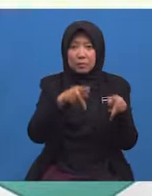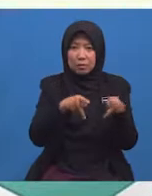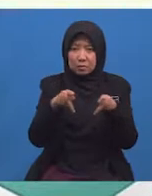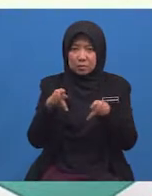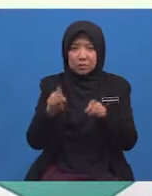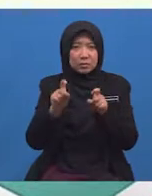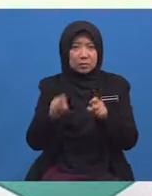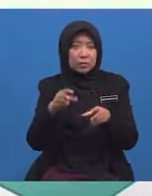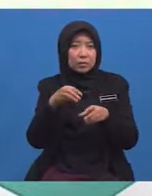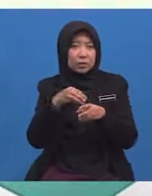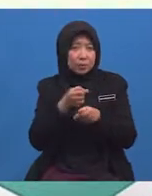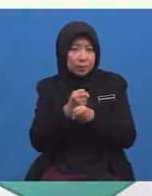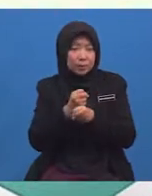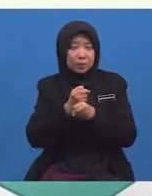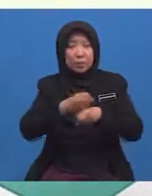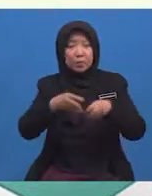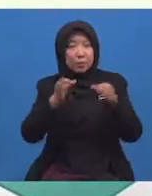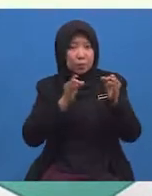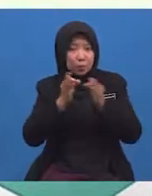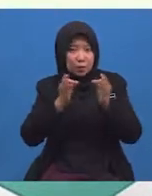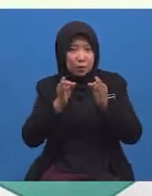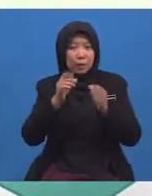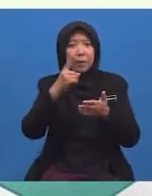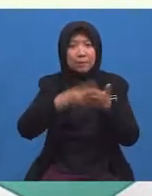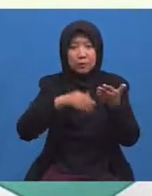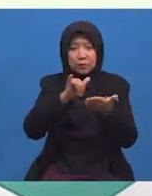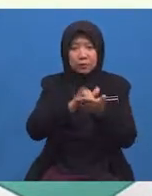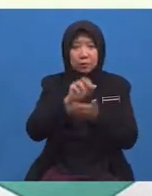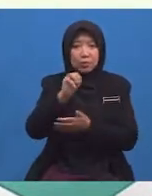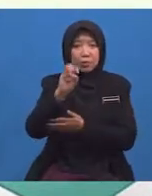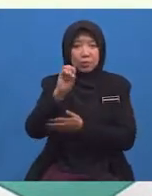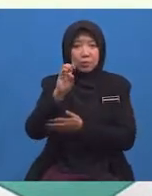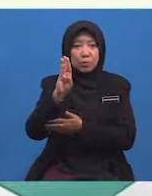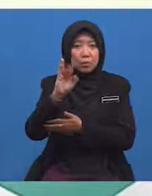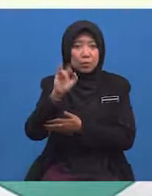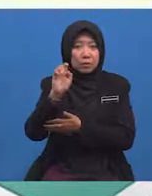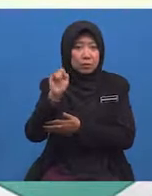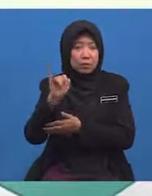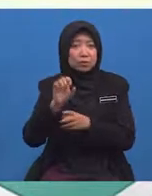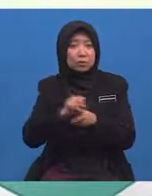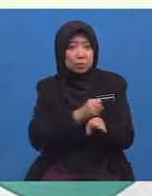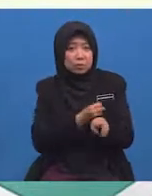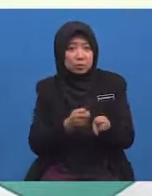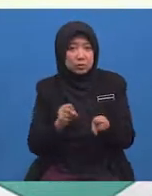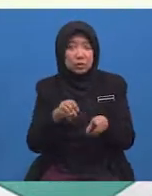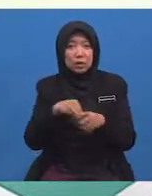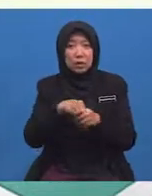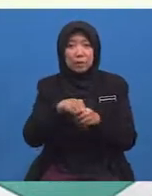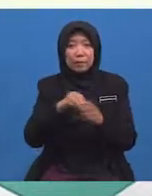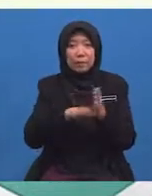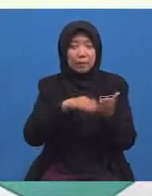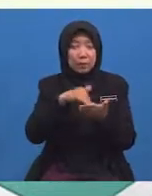dapat menghuraikan apa itu mobiliti sosial dalam pembangunan masyarakat.